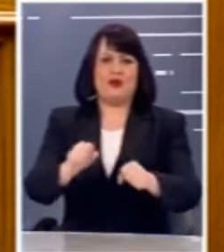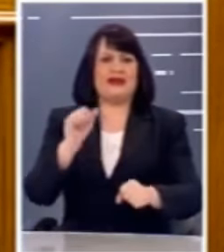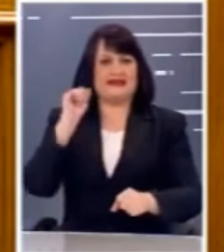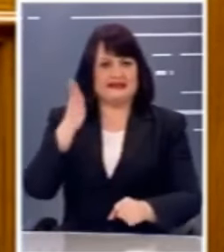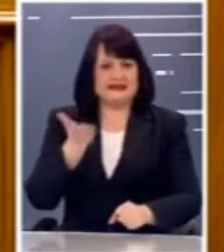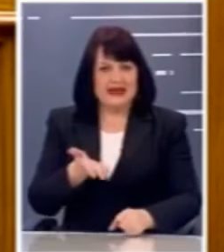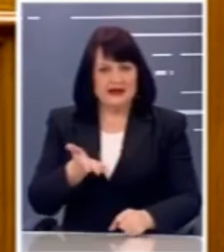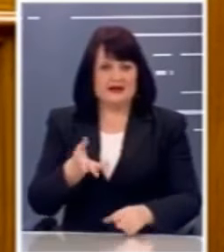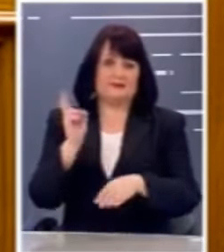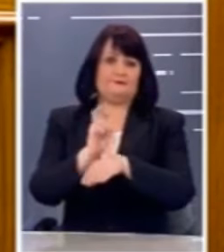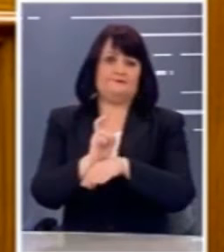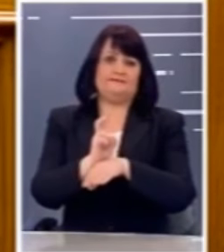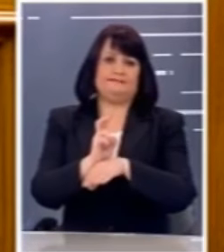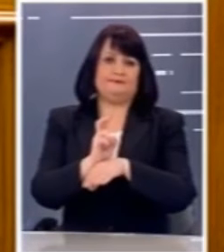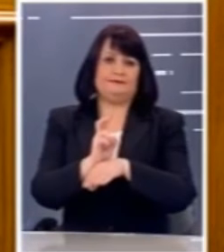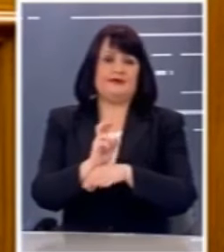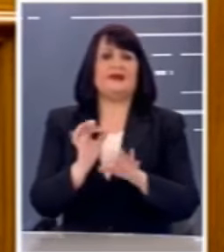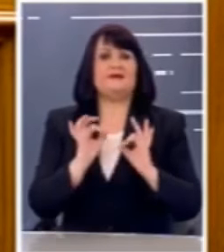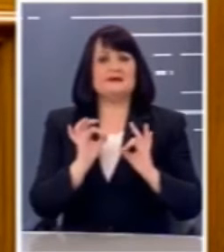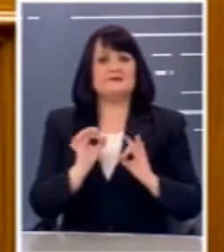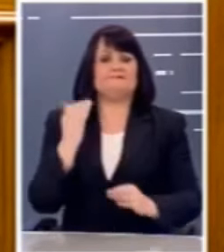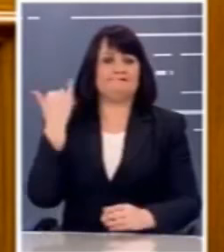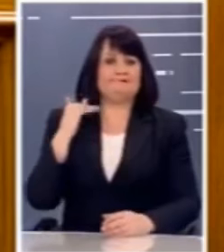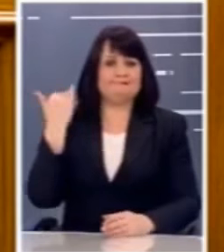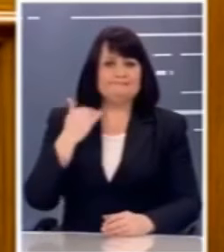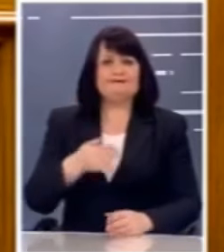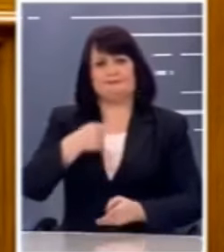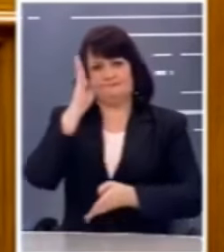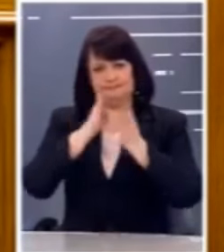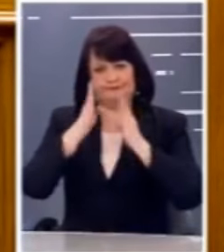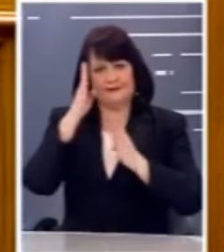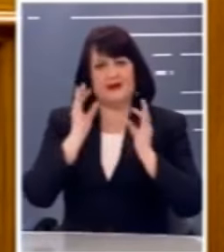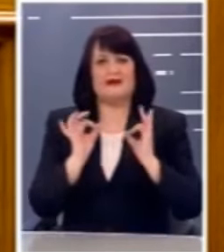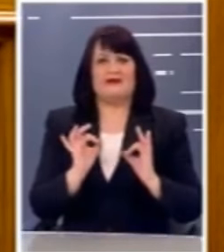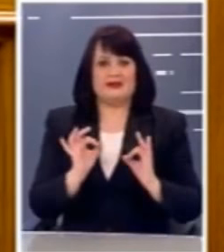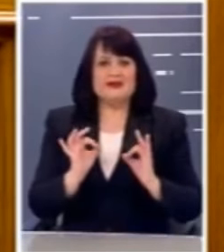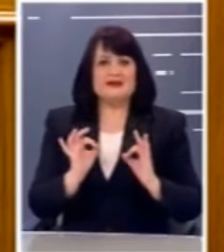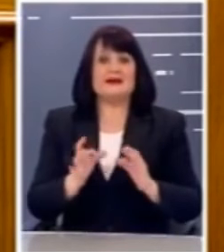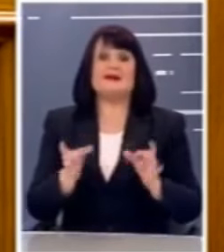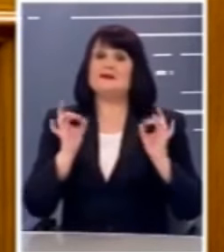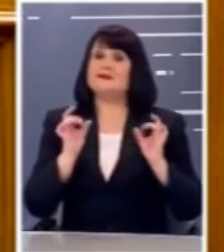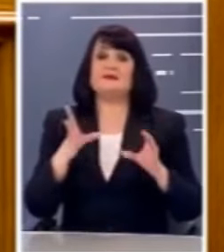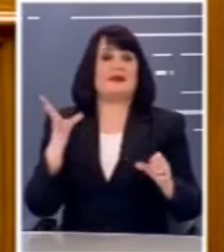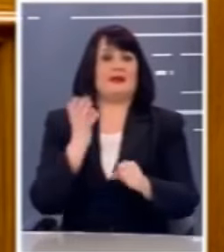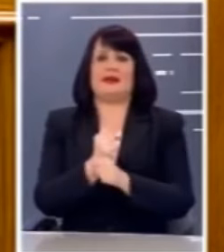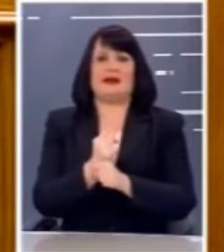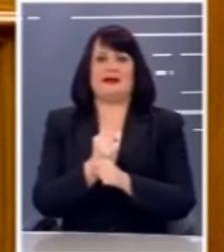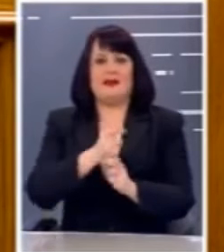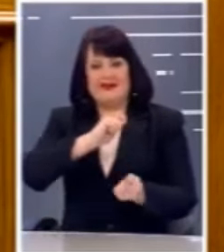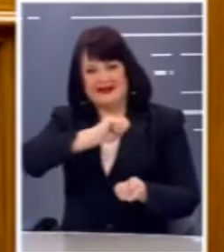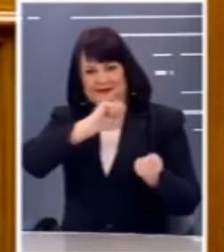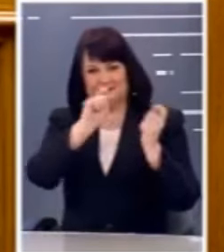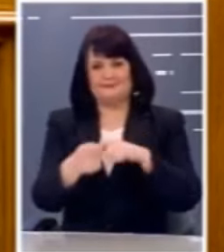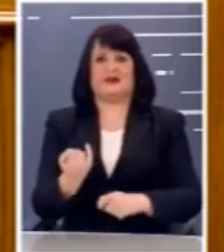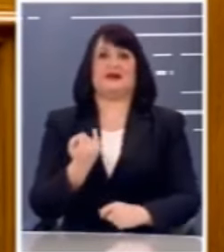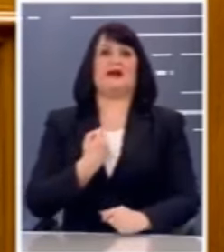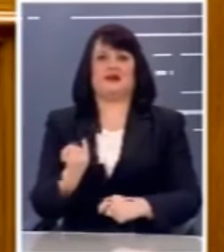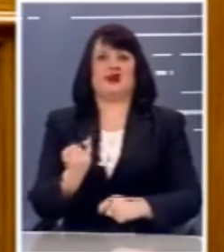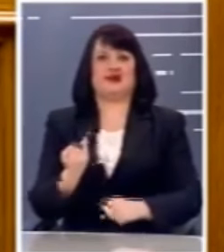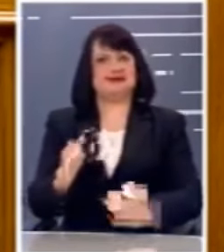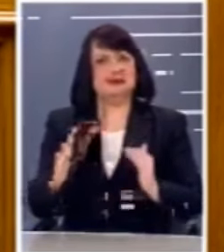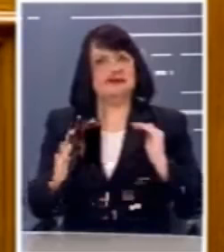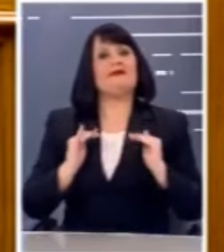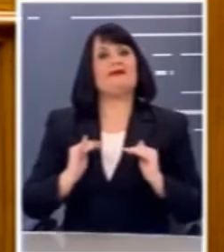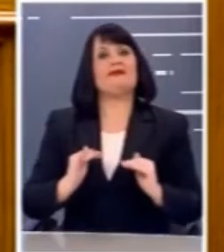πίσω της φυσικά θύματα και τραύματα, αλλά καμιά δεν κατάφερε να αλλοιώσει την ταυτότητα και